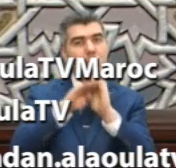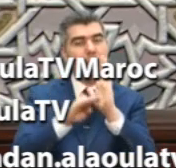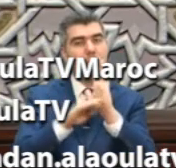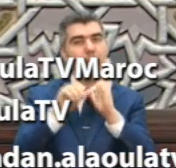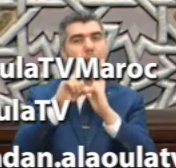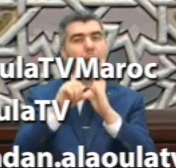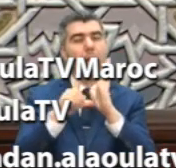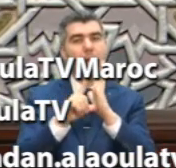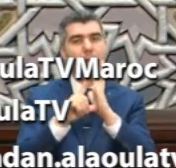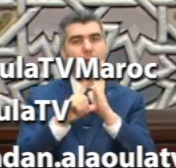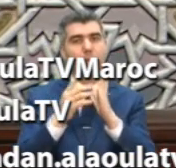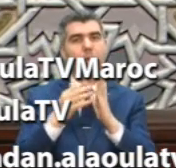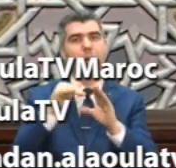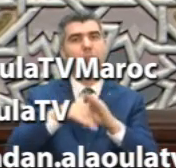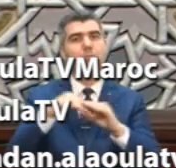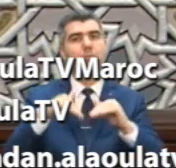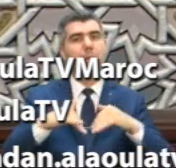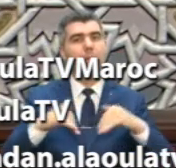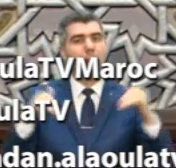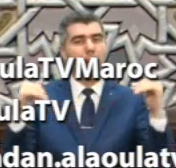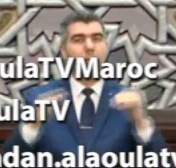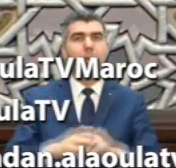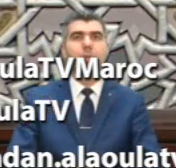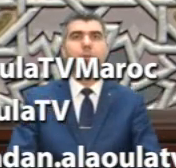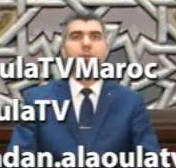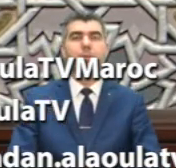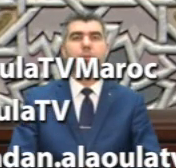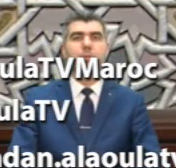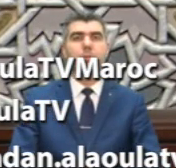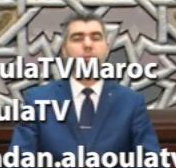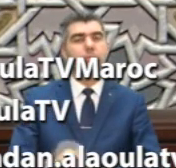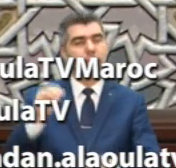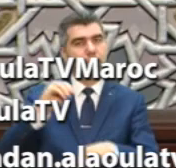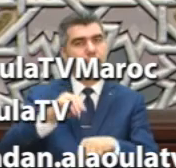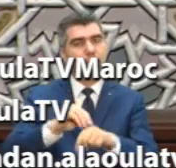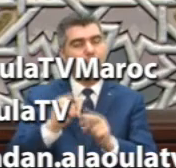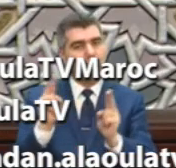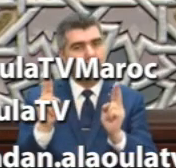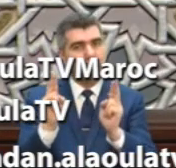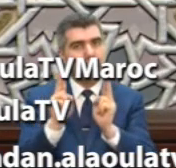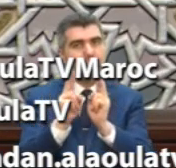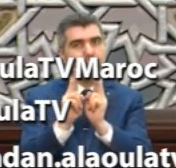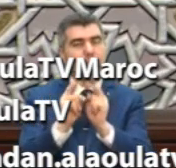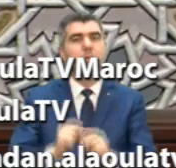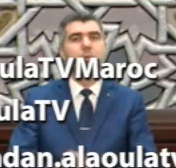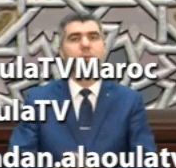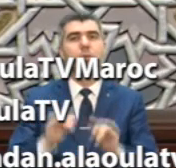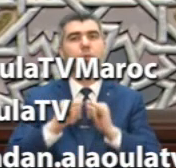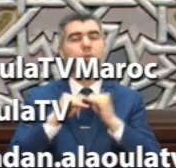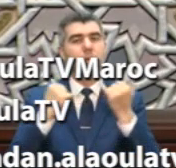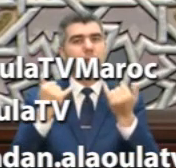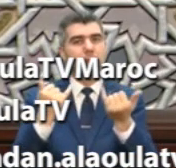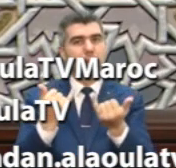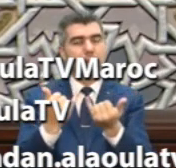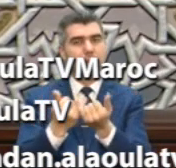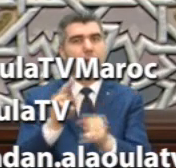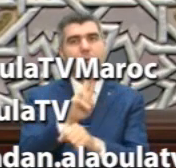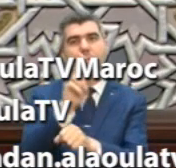النظام الداخلي لمجلسنا الموقر، نلتقي مرة أخرى في جلسة للأسئلة